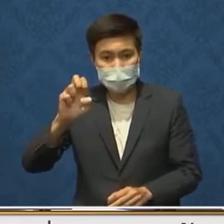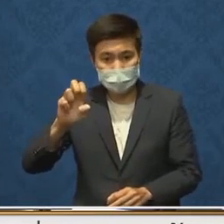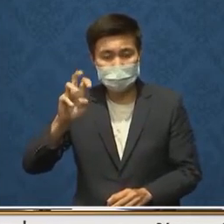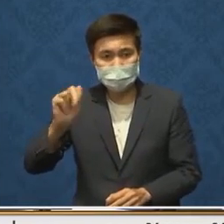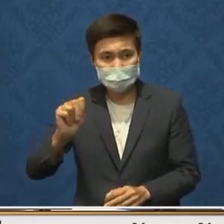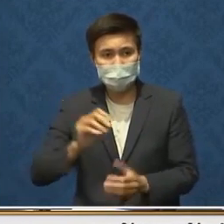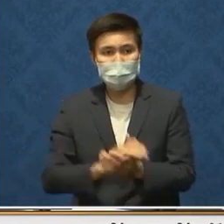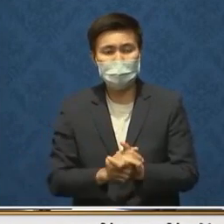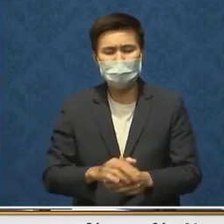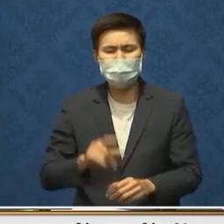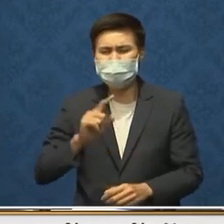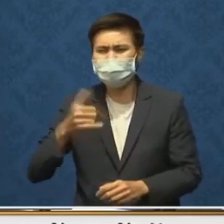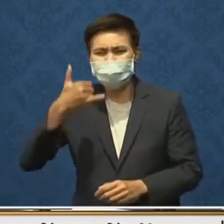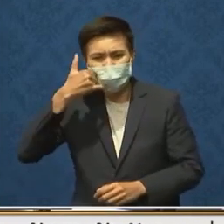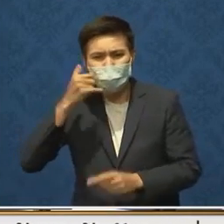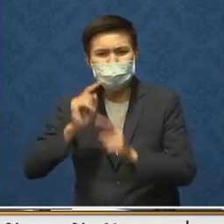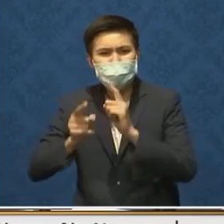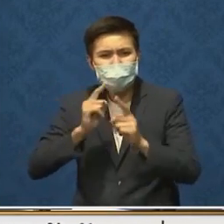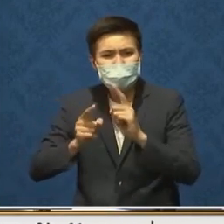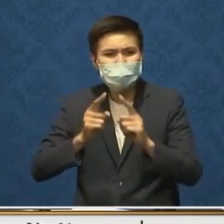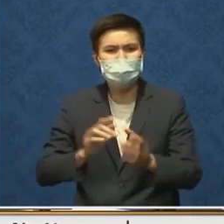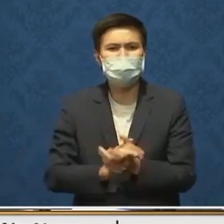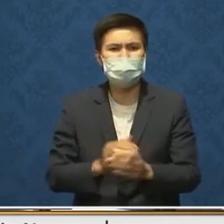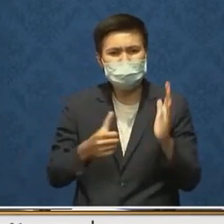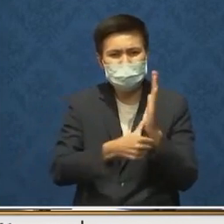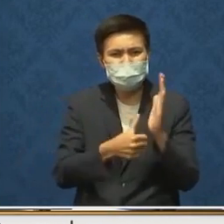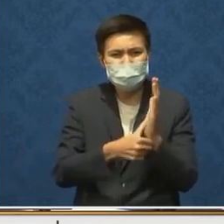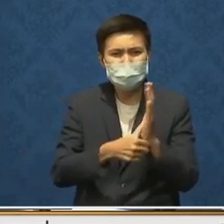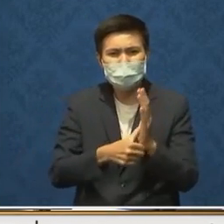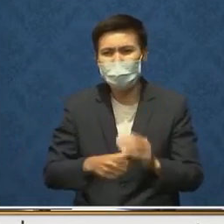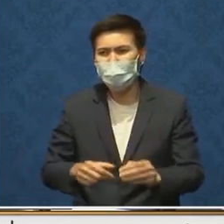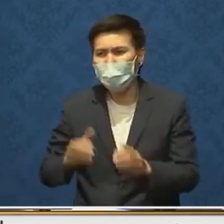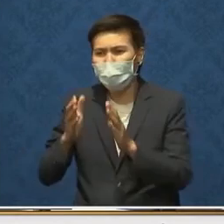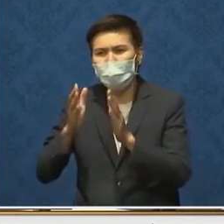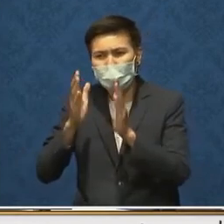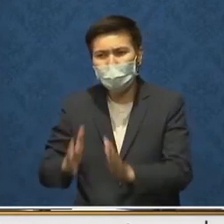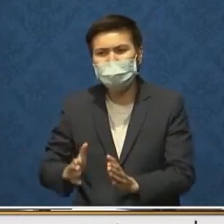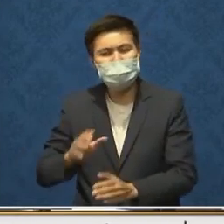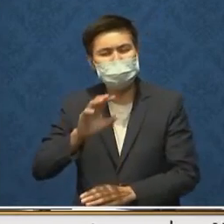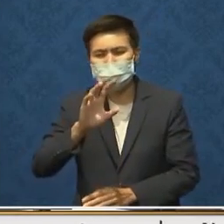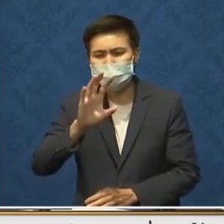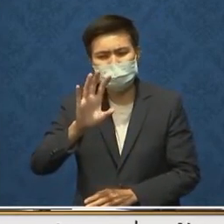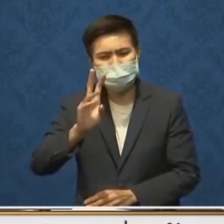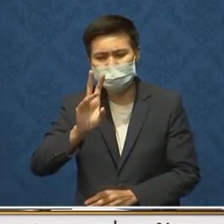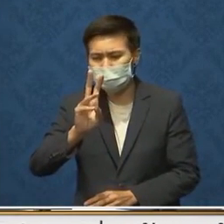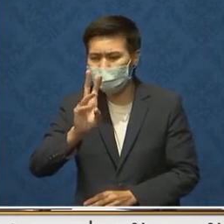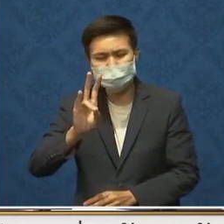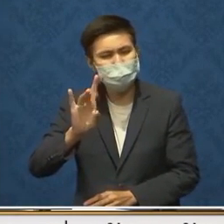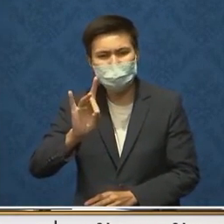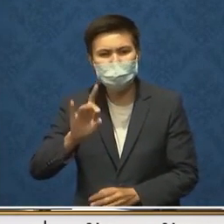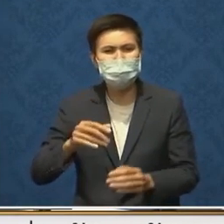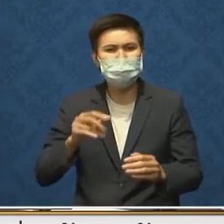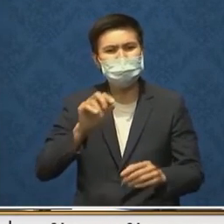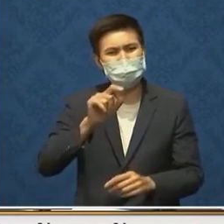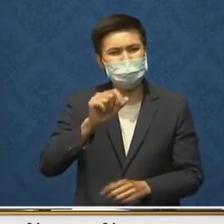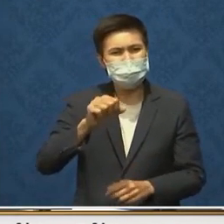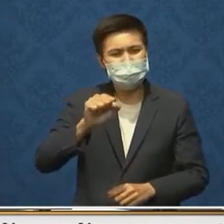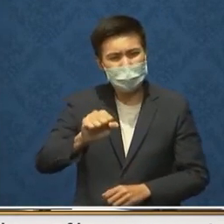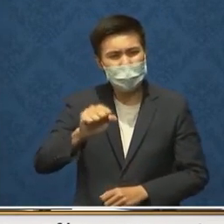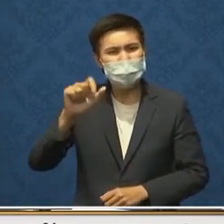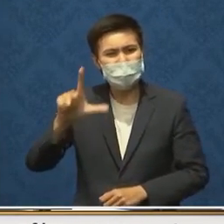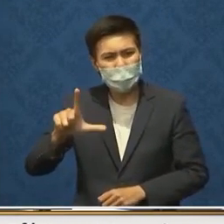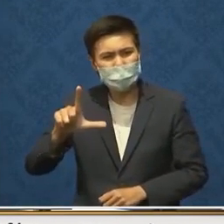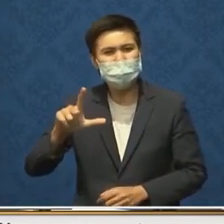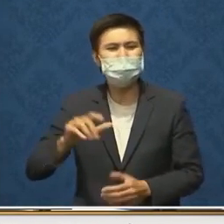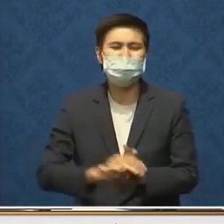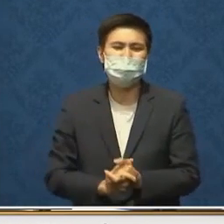ป่ปานี่กลายเป็นนี่ 7-8เจ้าเงิน 3 หมนกายเปนเงิน 4-5 แสนเป็ล้านเผือดร้อนทุกตลาดนะคร